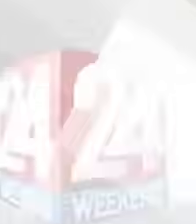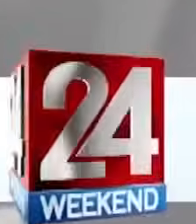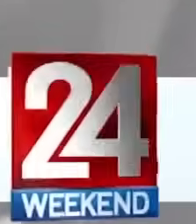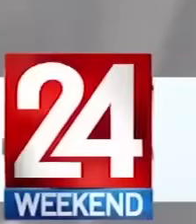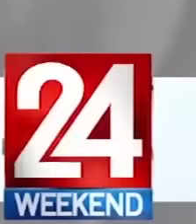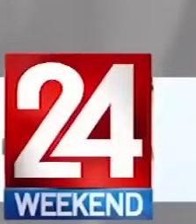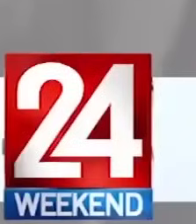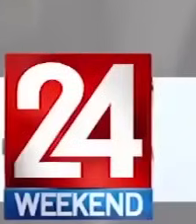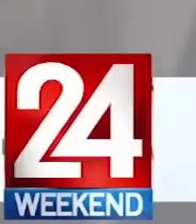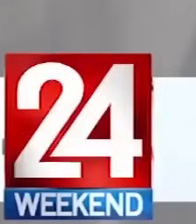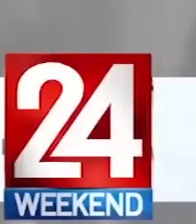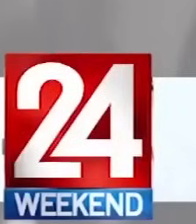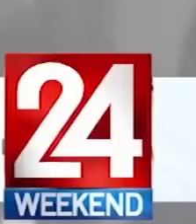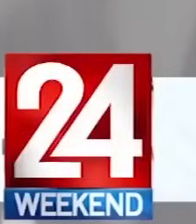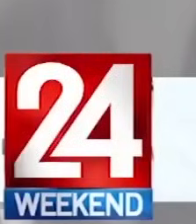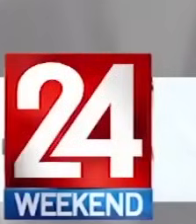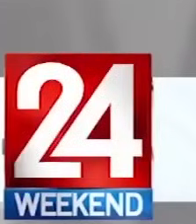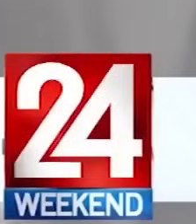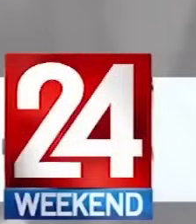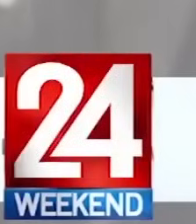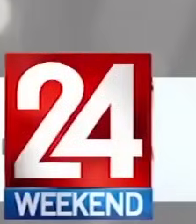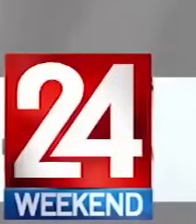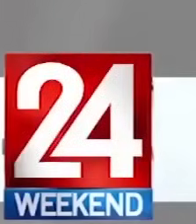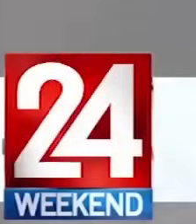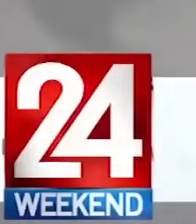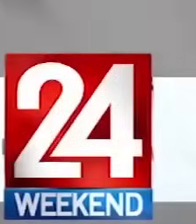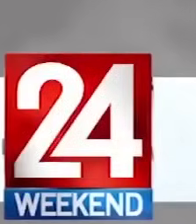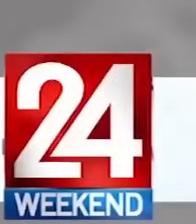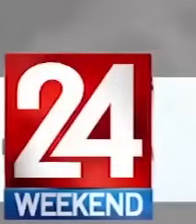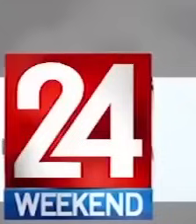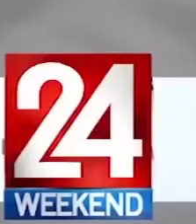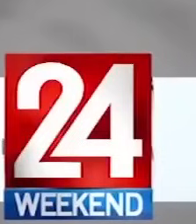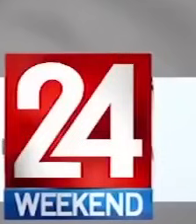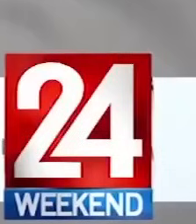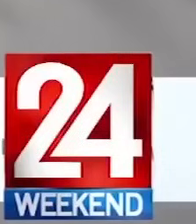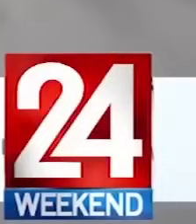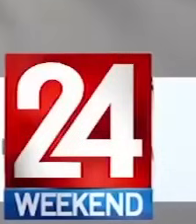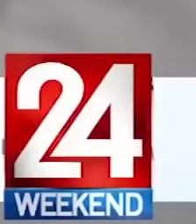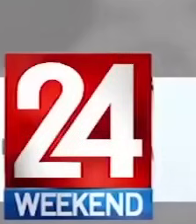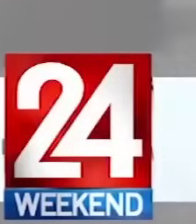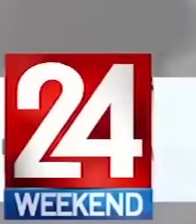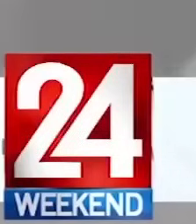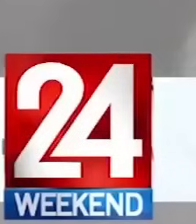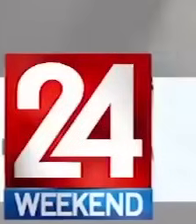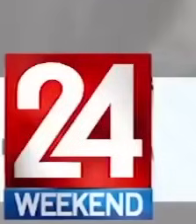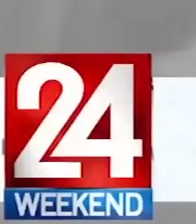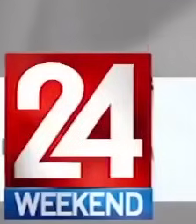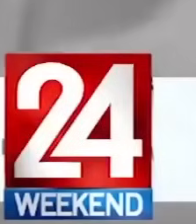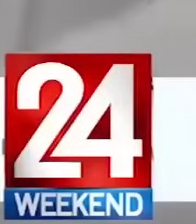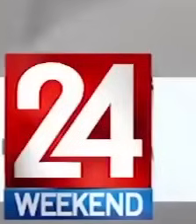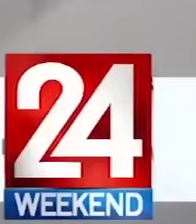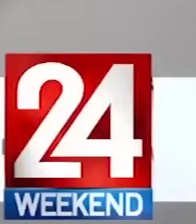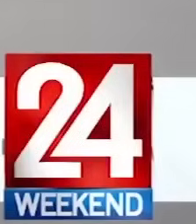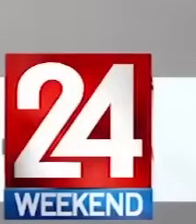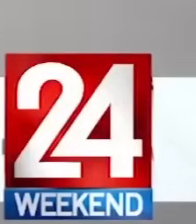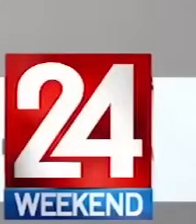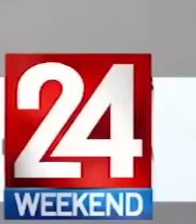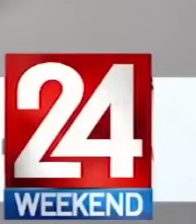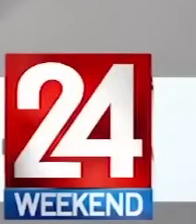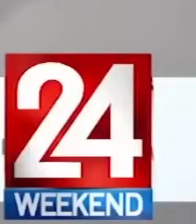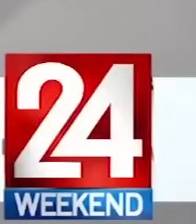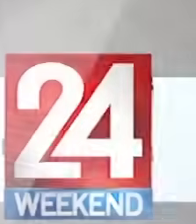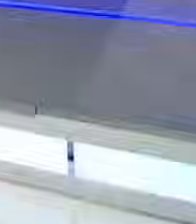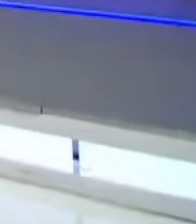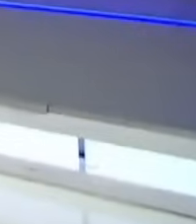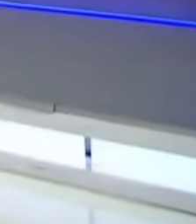At Barbie at David sa Maging Sino Ka Man, Sino ang mas astig at mas